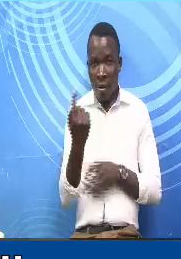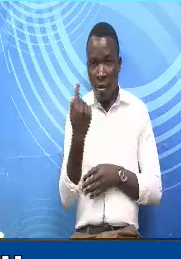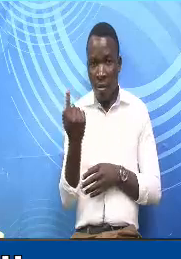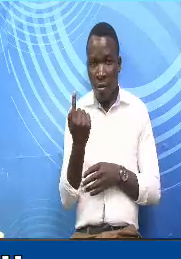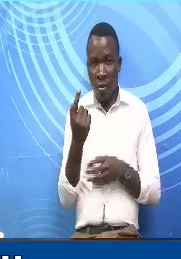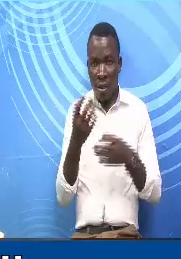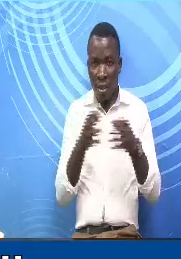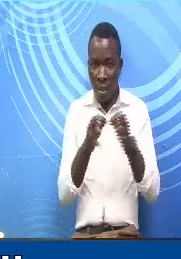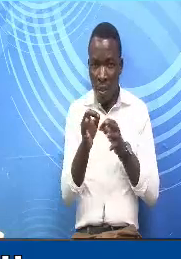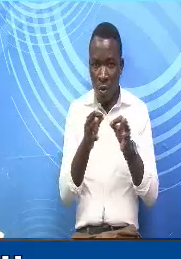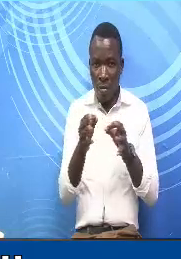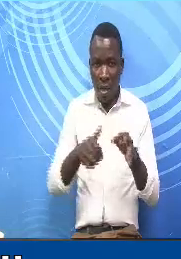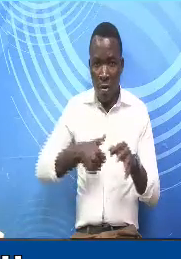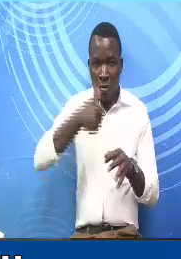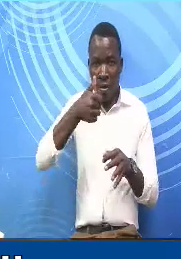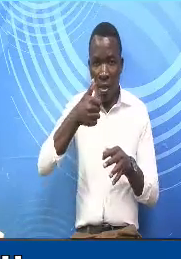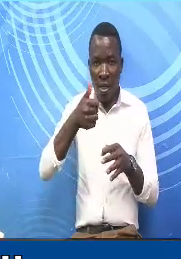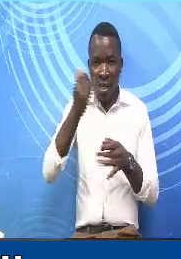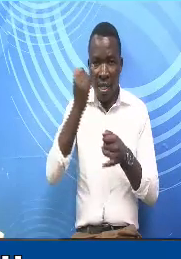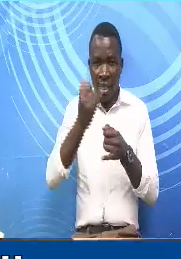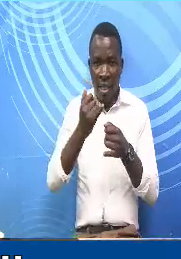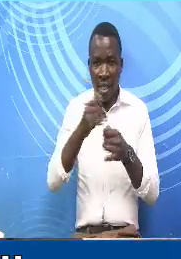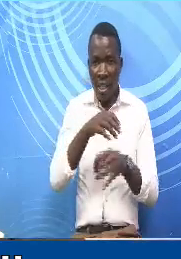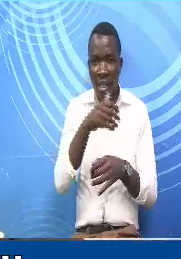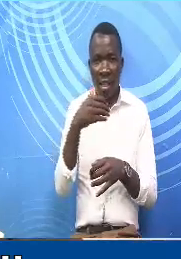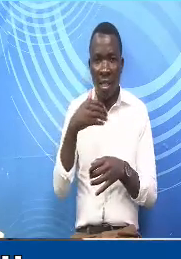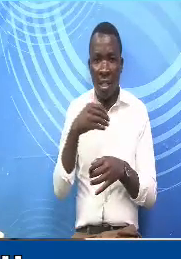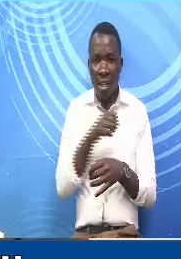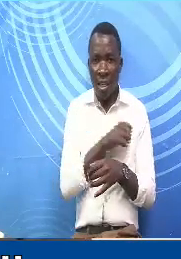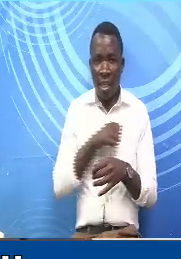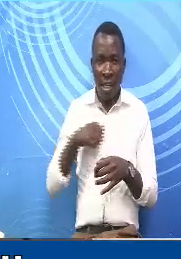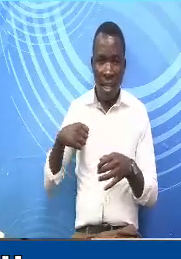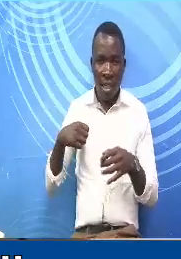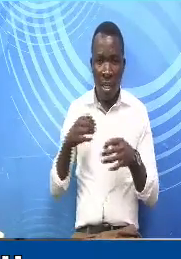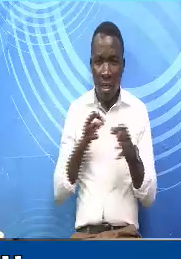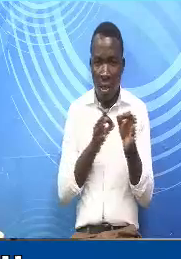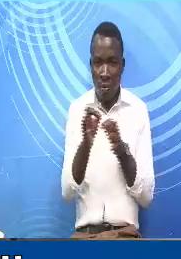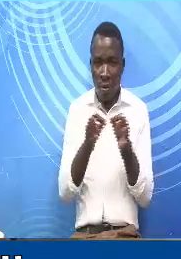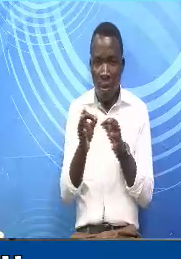ndisobanura nisobanuye ayanga ibisobanuro ndangije